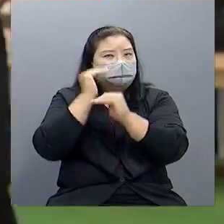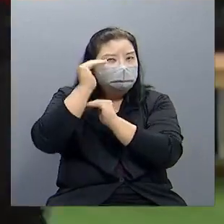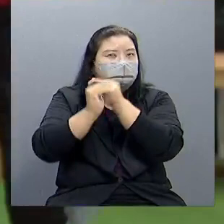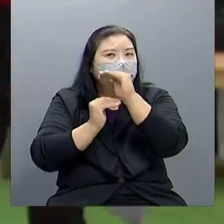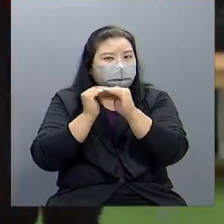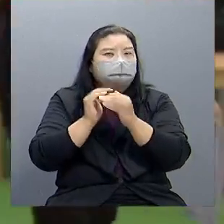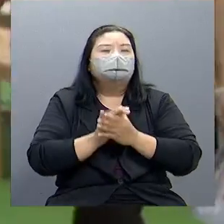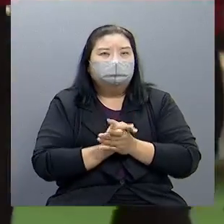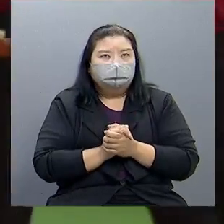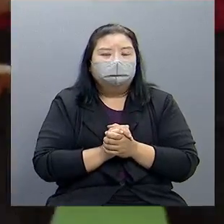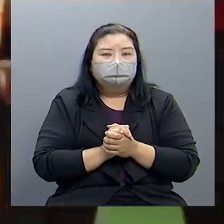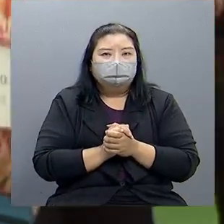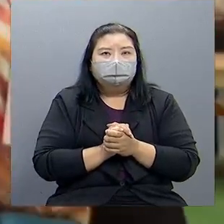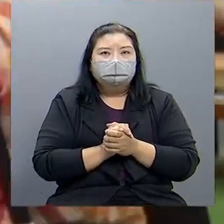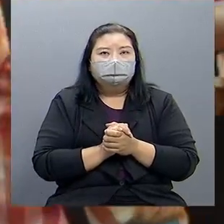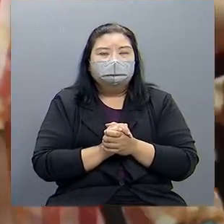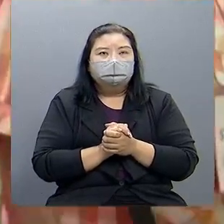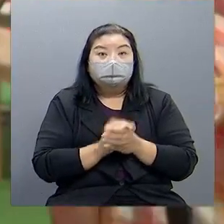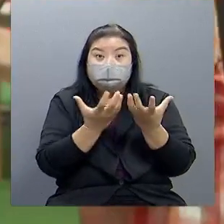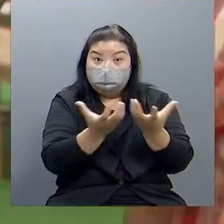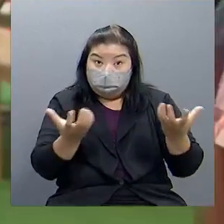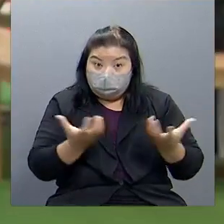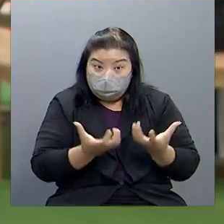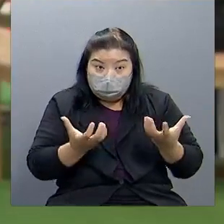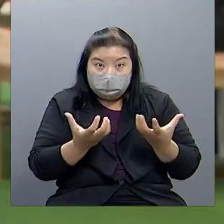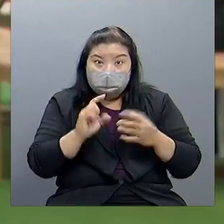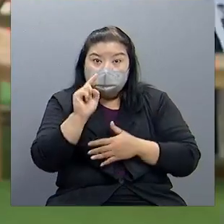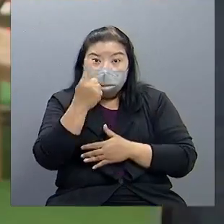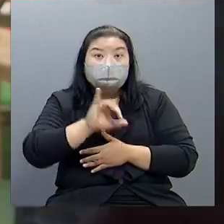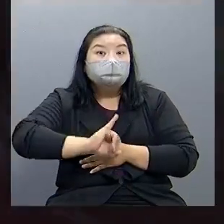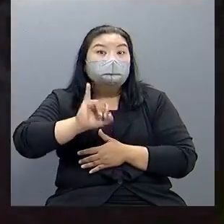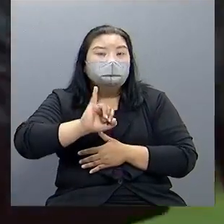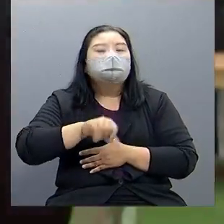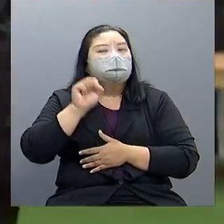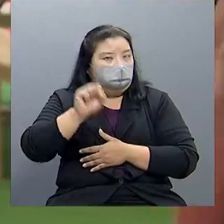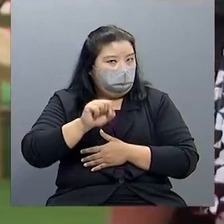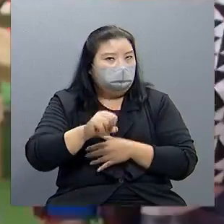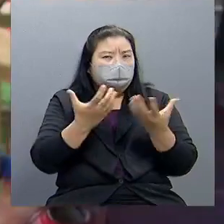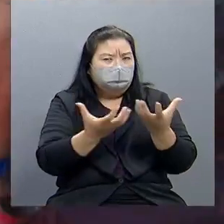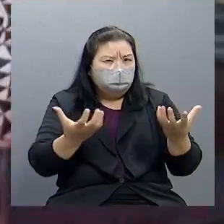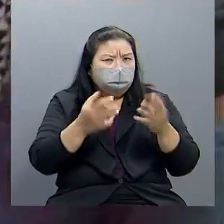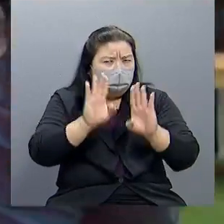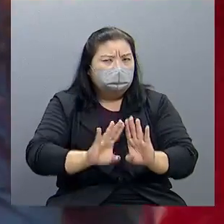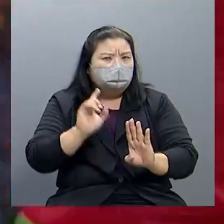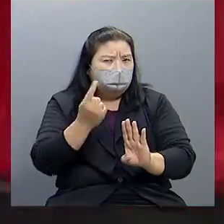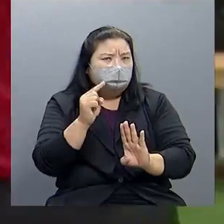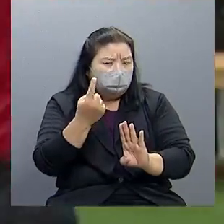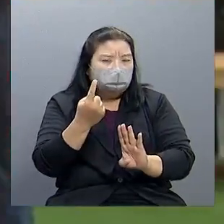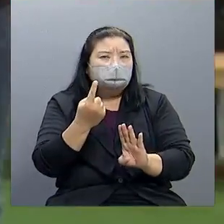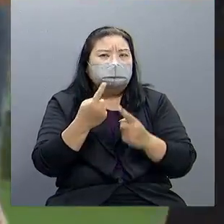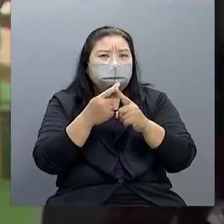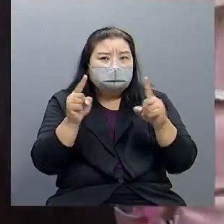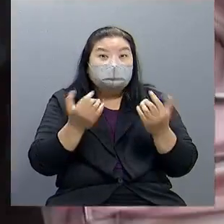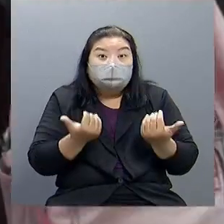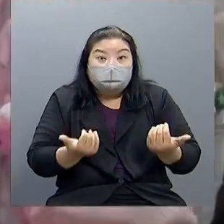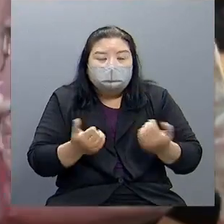รูปแบบสินค้านี่ต้องมีความหลากหลายเพิ่มเลยไหมคะ หลากหลายไหมอาจจะมีหลากหลายมากขึ้นค่ะเพราะว่าด้วยตอนนี้มันก็มีเยอะแยะเน